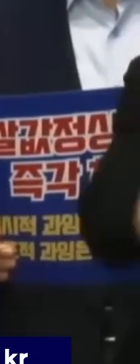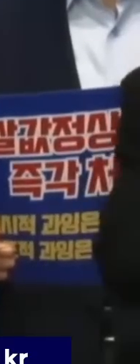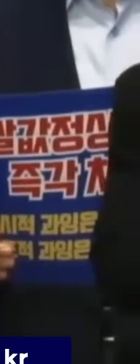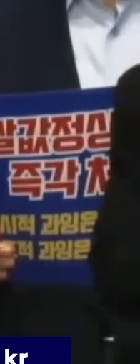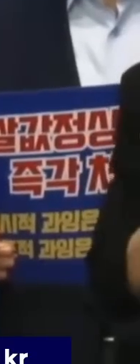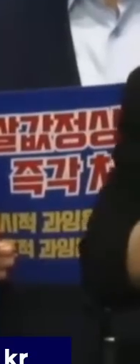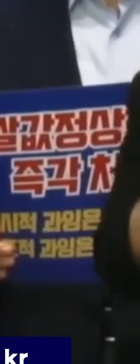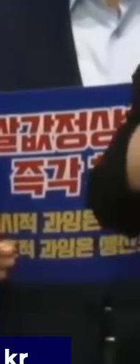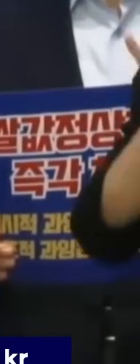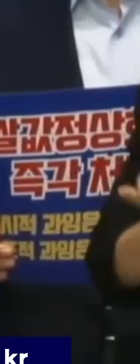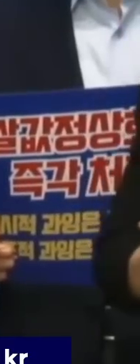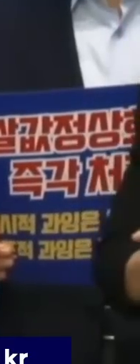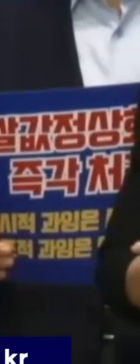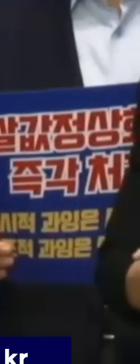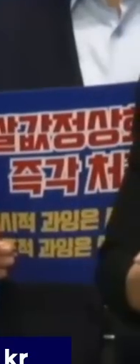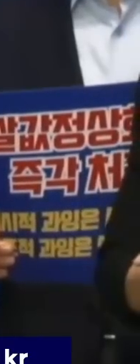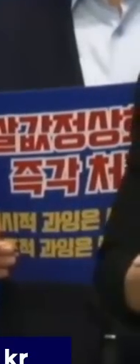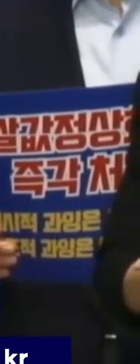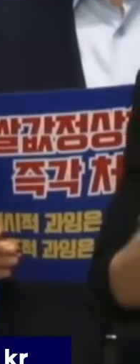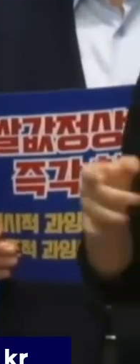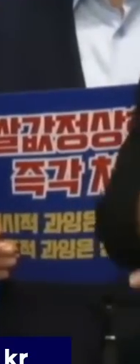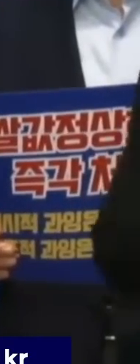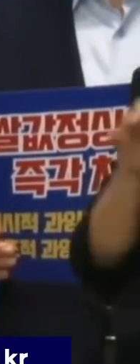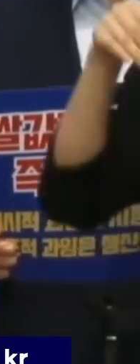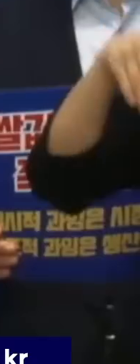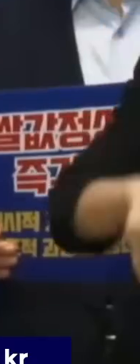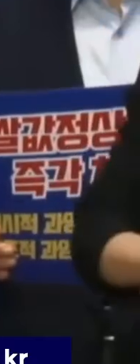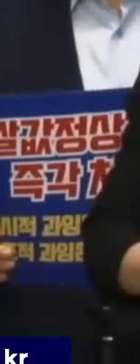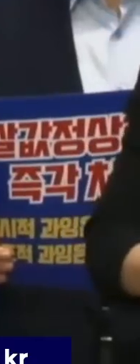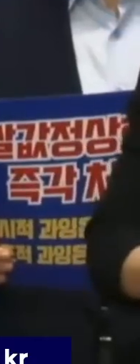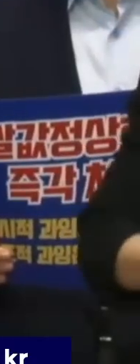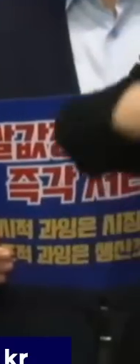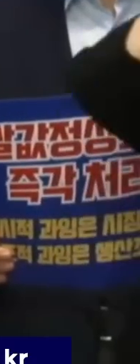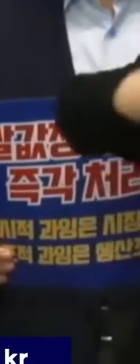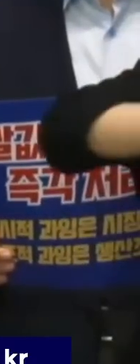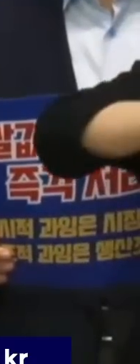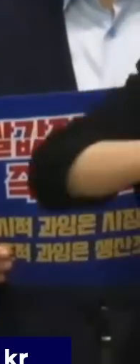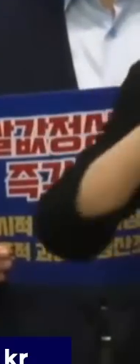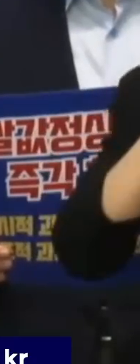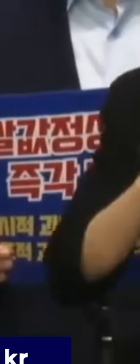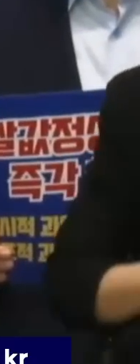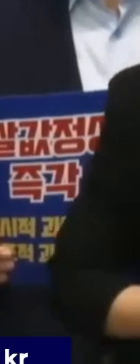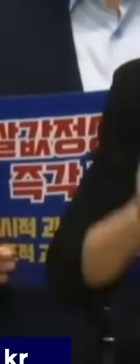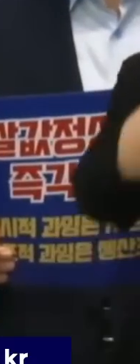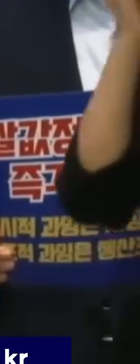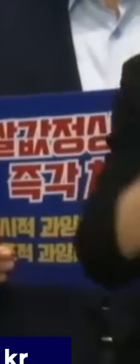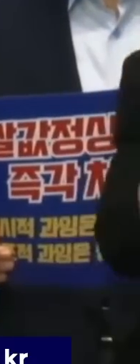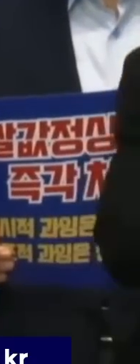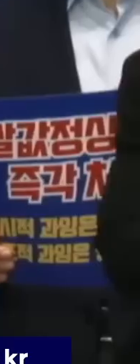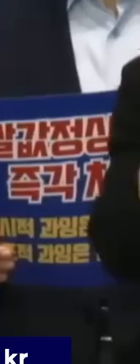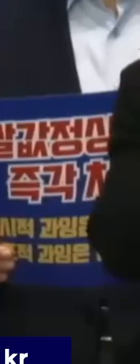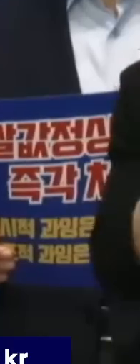가중되고 반복되는 시장 격리로 재정이 낭비될 수 있을 뿐만 아니라 사회적 갈등이 심화되고